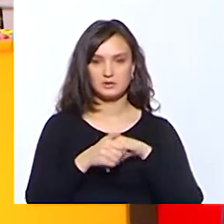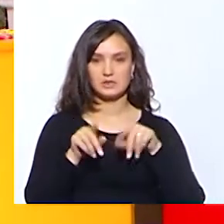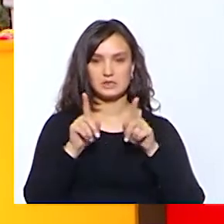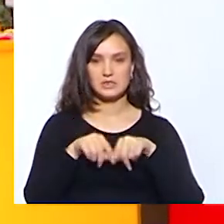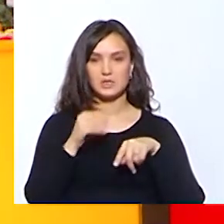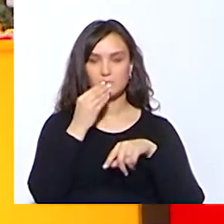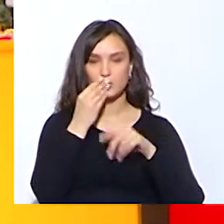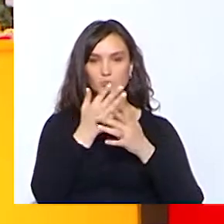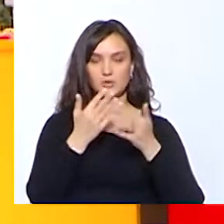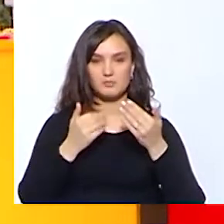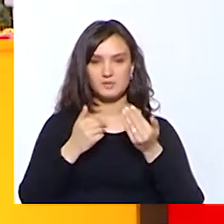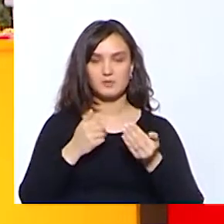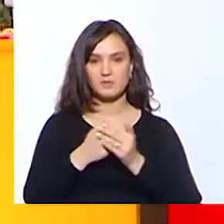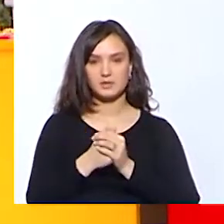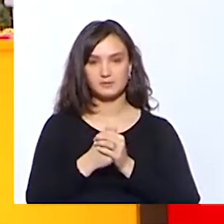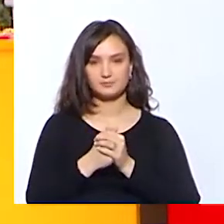ისეთი პროდუქტების მიმართ